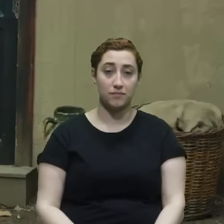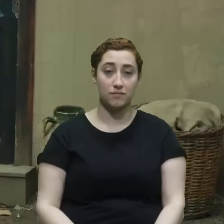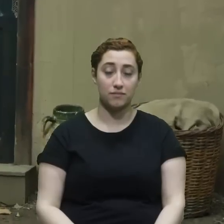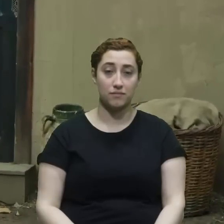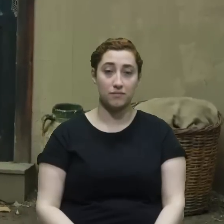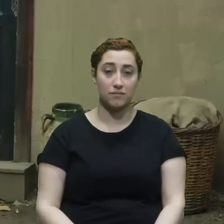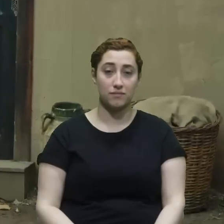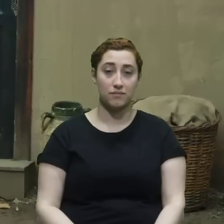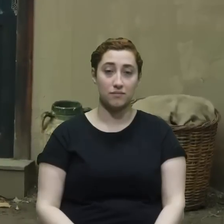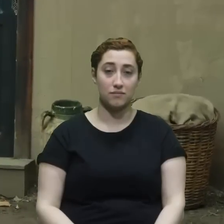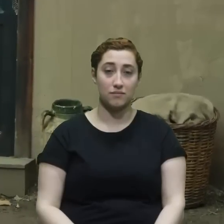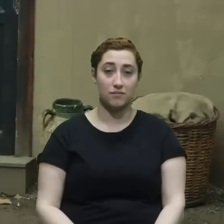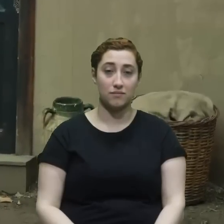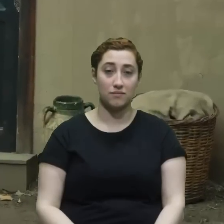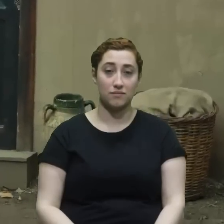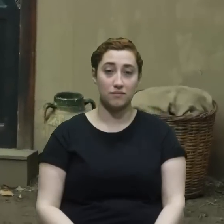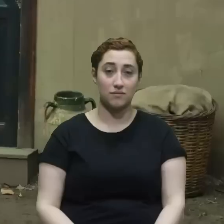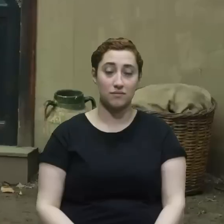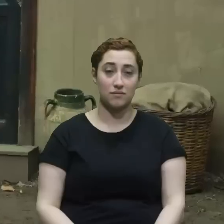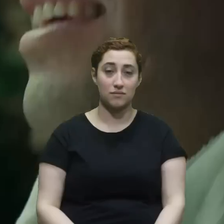Bekri gülümseyerek sedire oturdu.